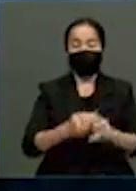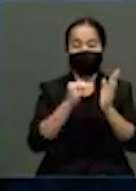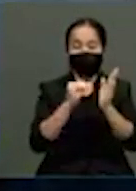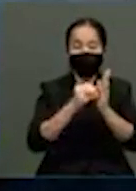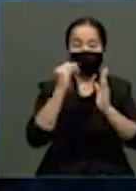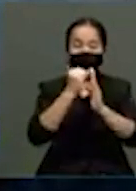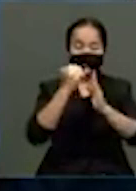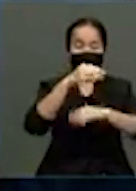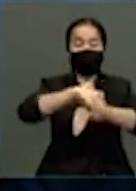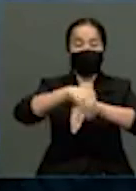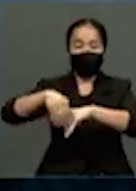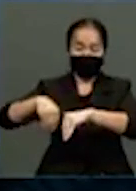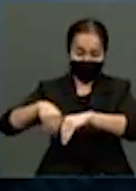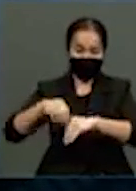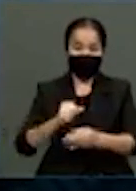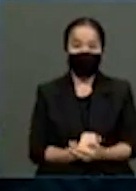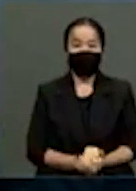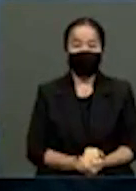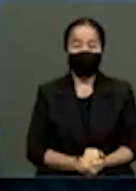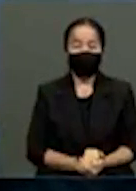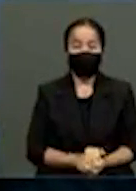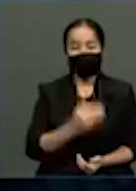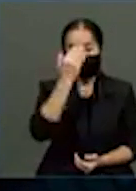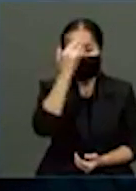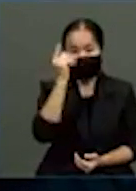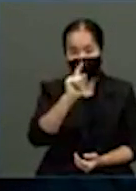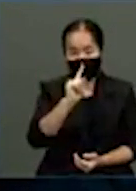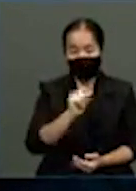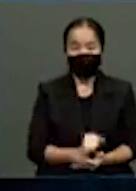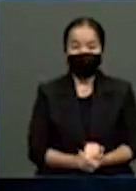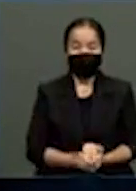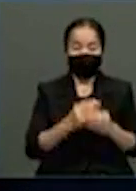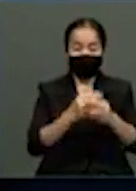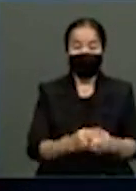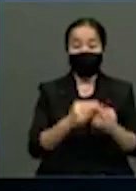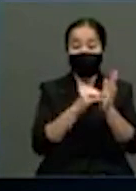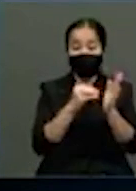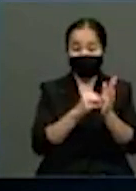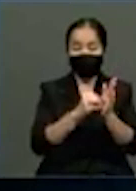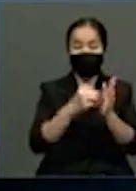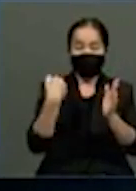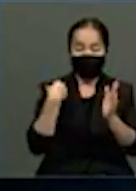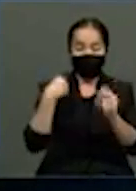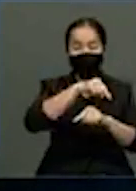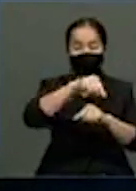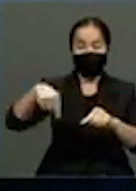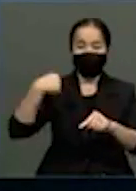ดูแลกันภายในด้วยนะครับเพราะว่าหลายพื้นที่ในกรุงเทพก็ยังต้องการบุคลากรเพิ่มเติม